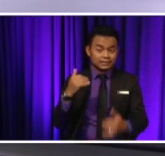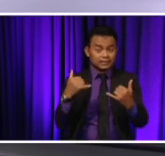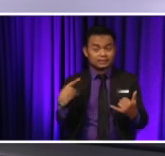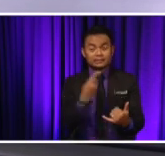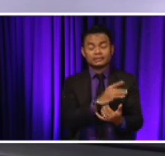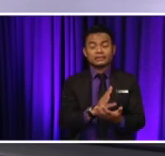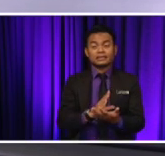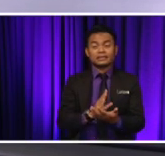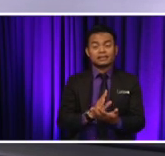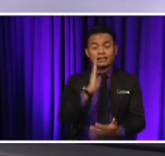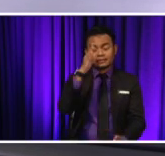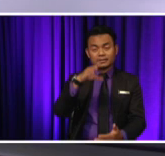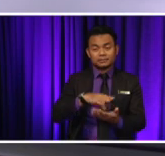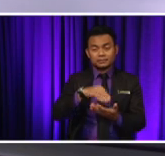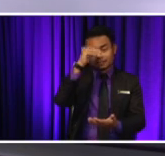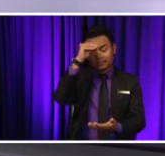5